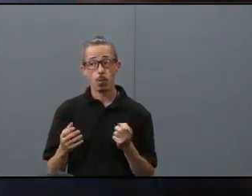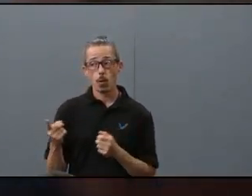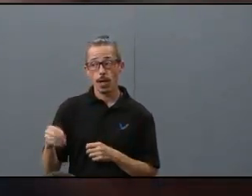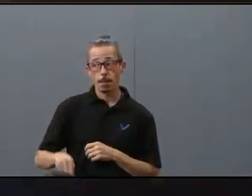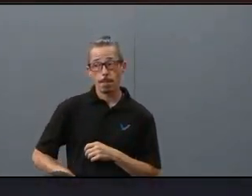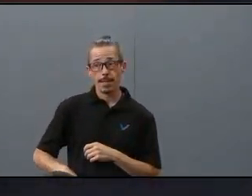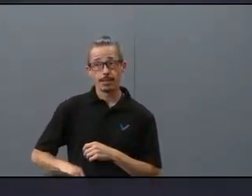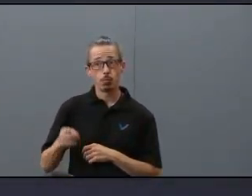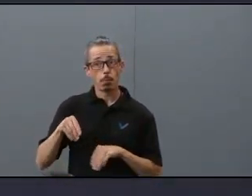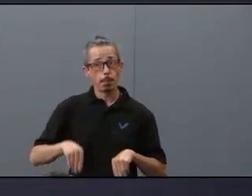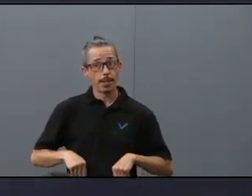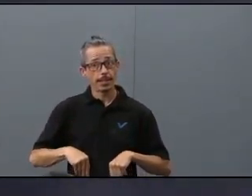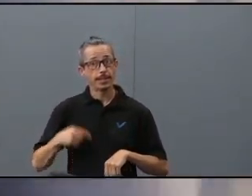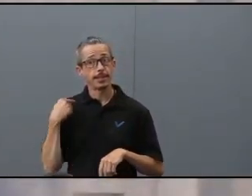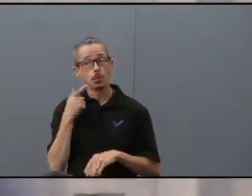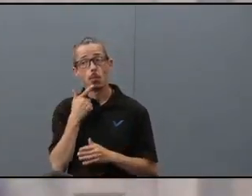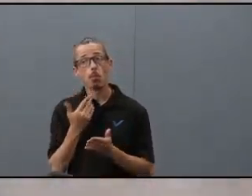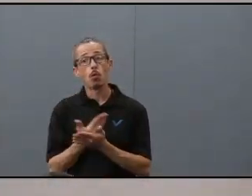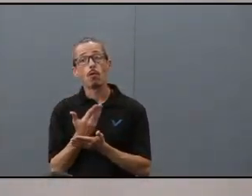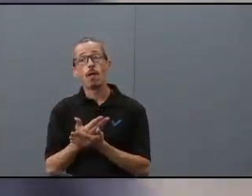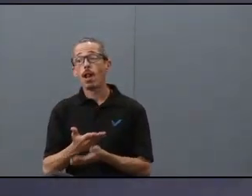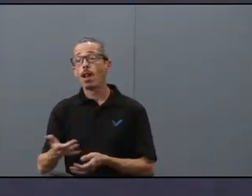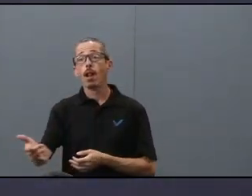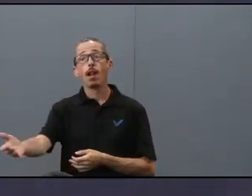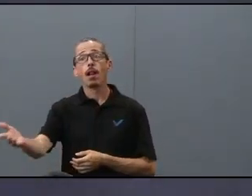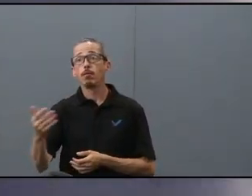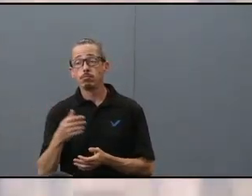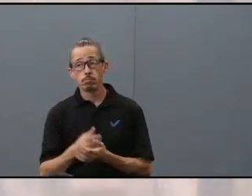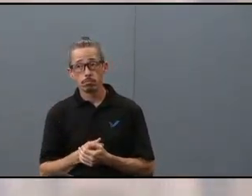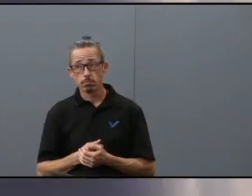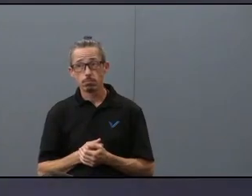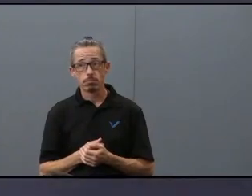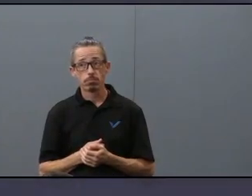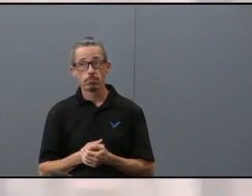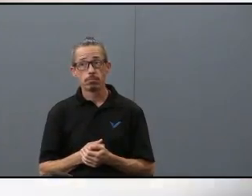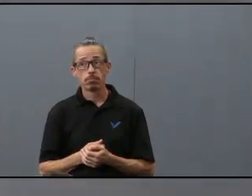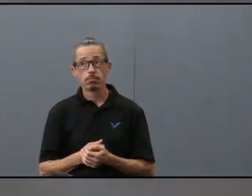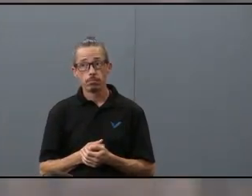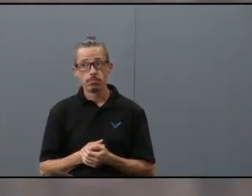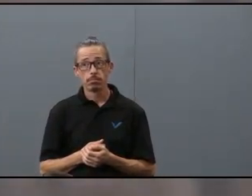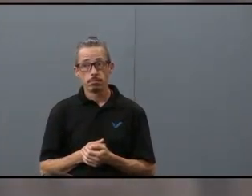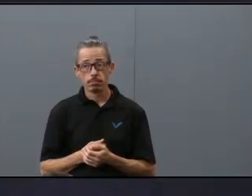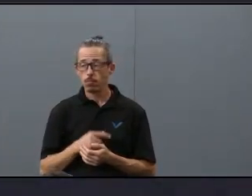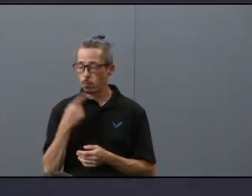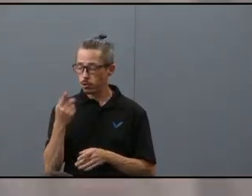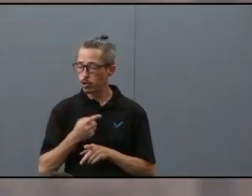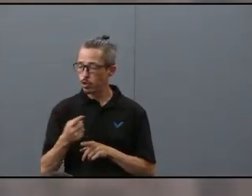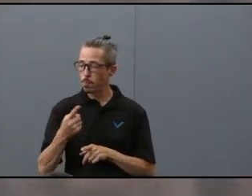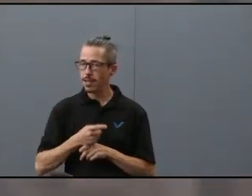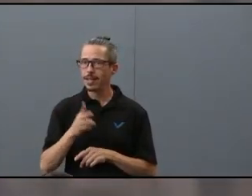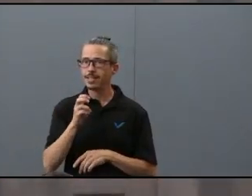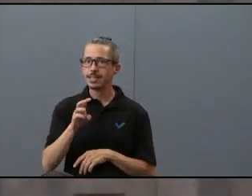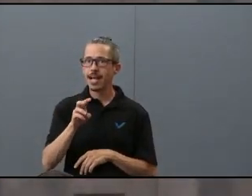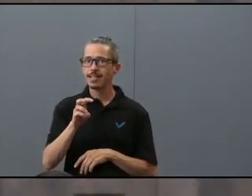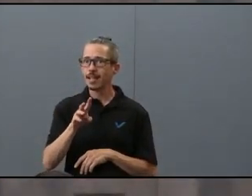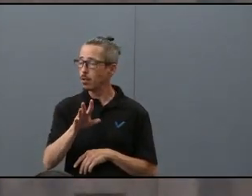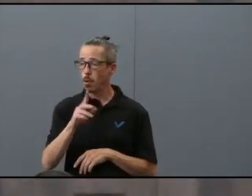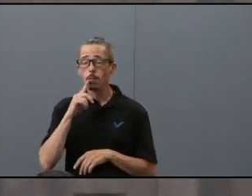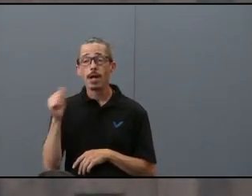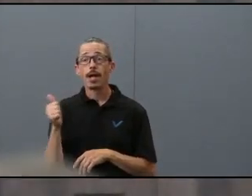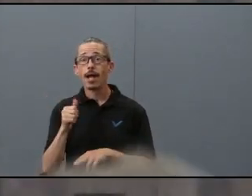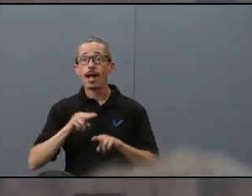ministre s'est engagé puis on va avoir des bonnes nouvelles dans quelques semaines attendez attendez pour le